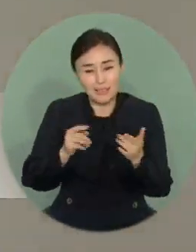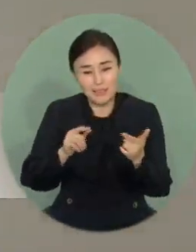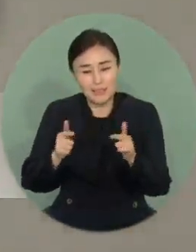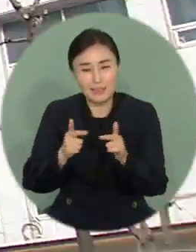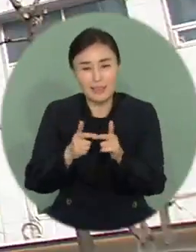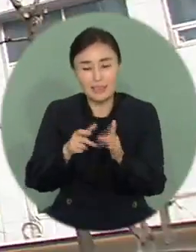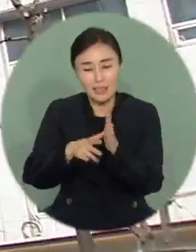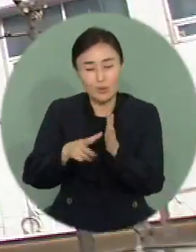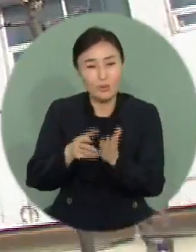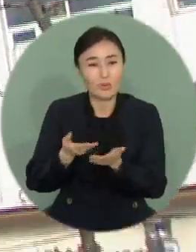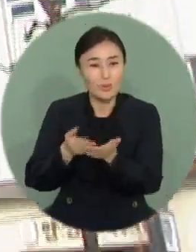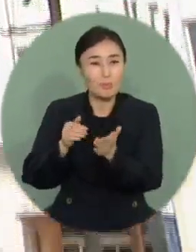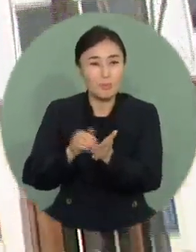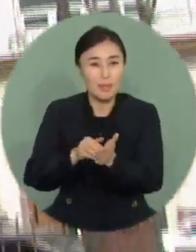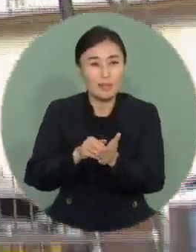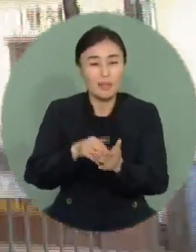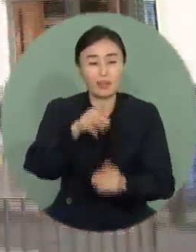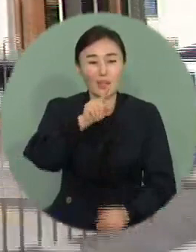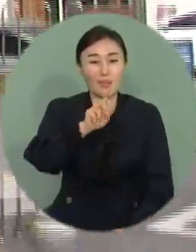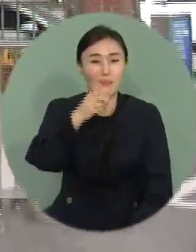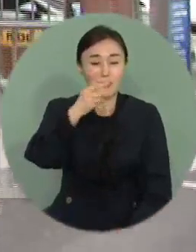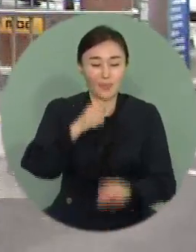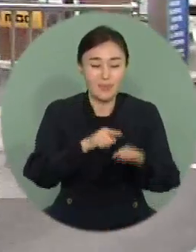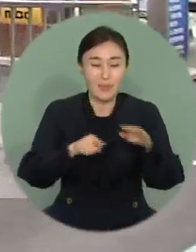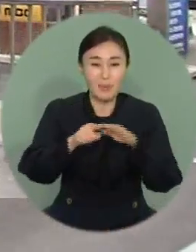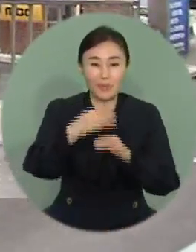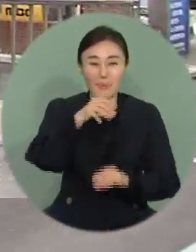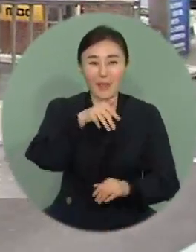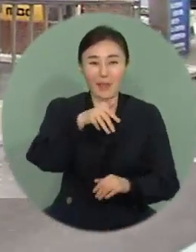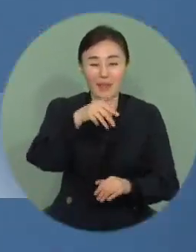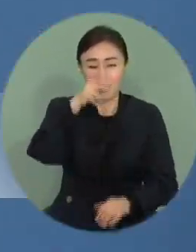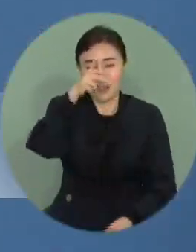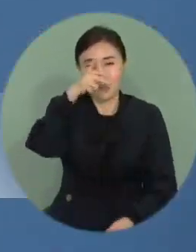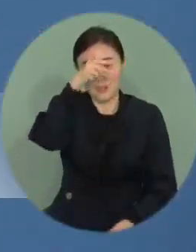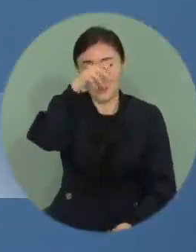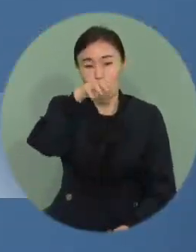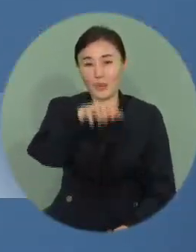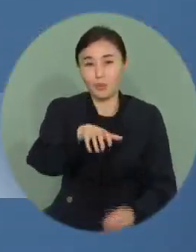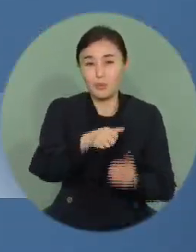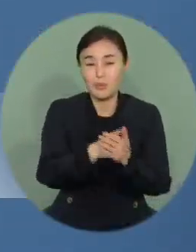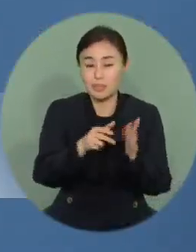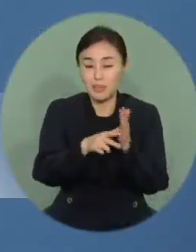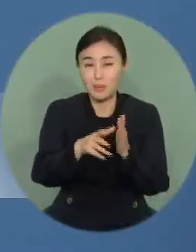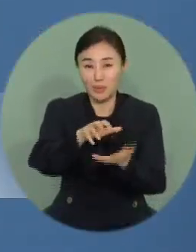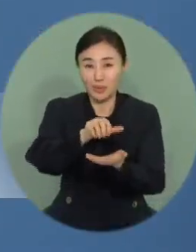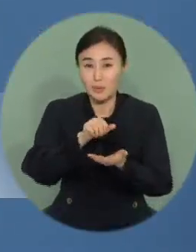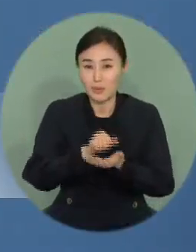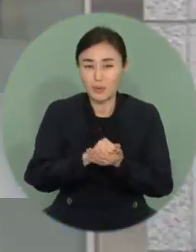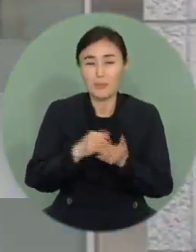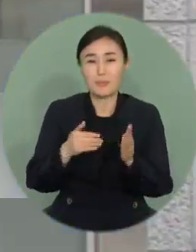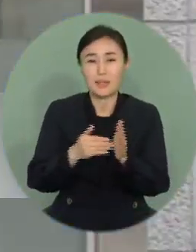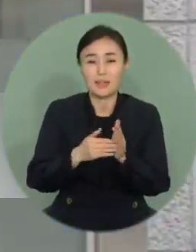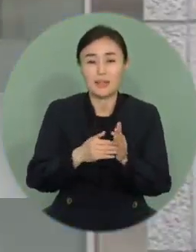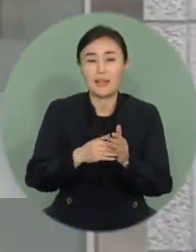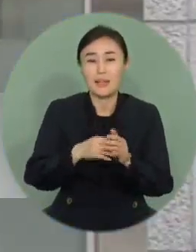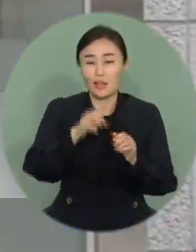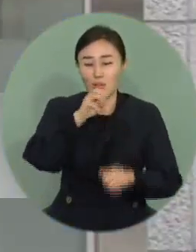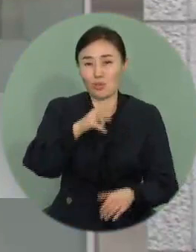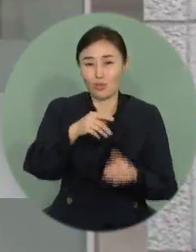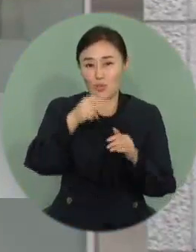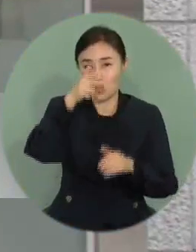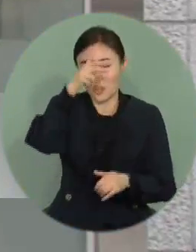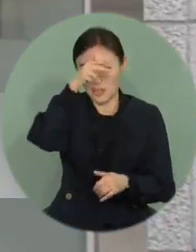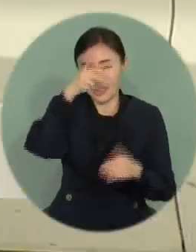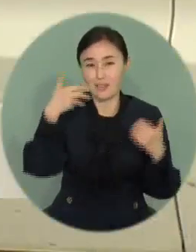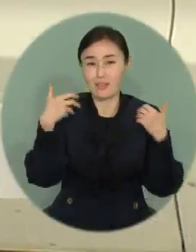확보했고 첨단 지구대에 대해서도 강제수사를 진행했습니다 시가 검찰은 또 광주경찰청 근무